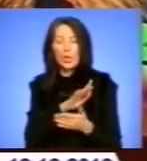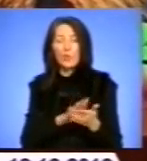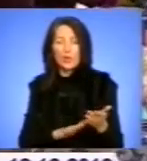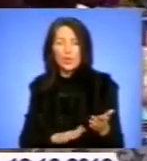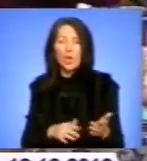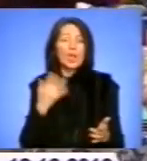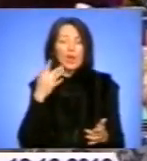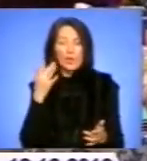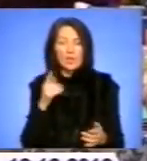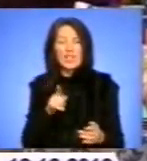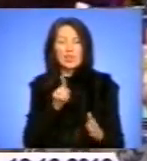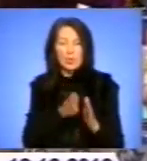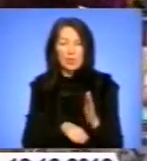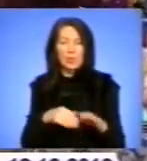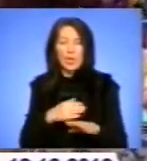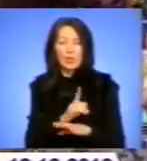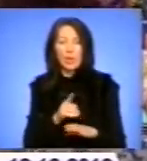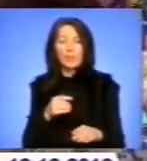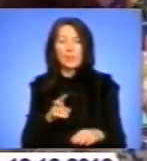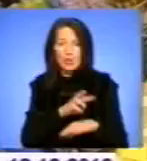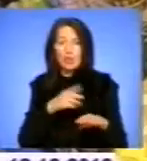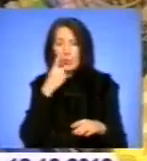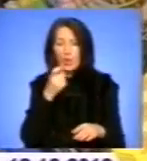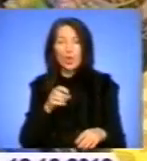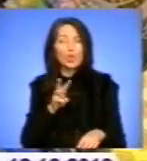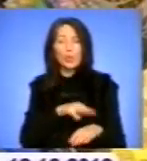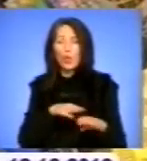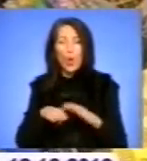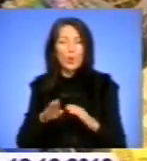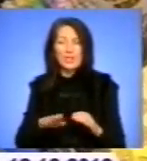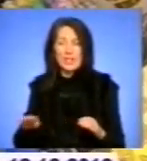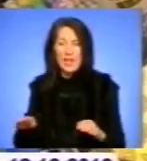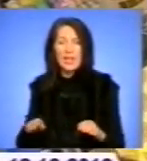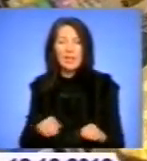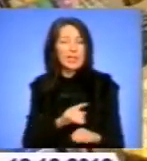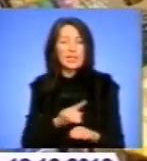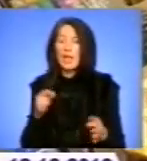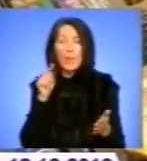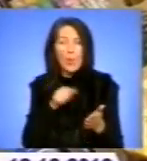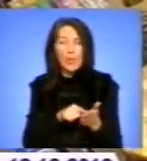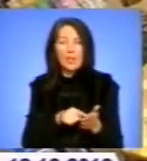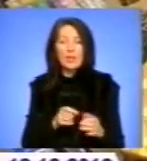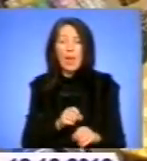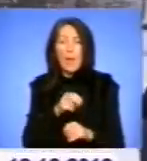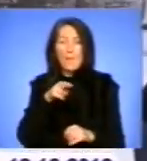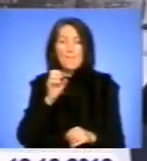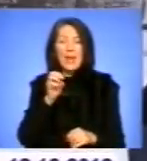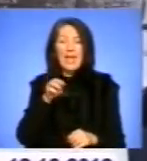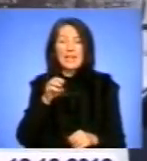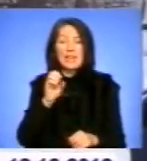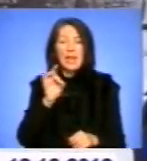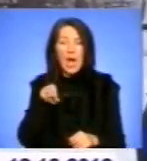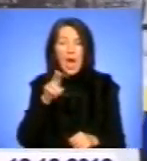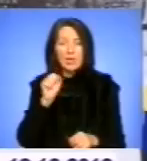Міліціонери застерігають, щоб до рук дітей та підлітків не потрапляли петарди, ракети, фейерверки та інші піротехнічні вироби низького гатунку. Не